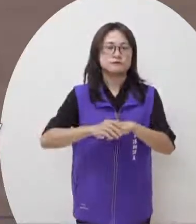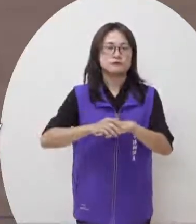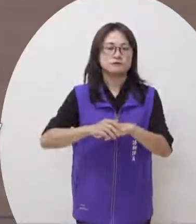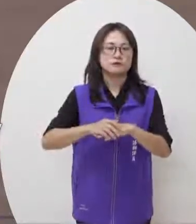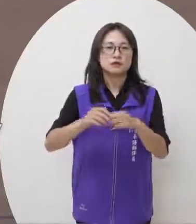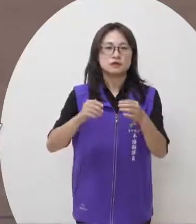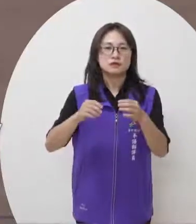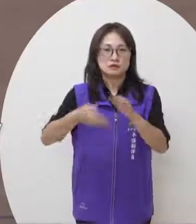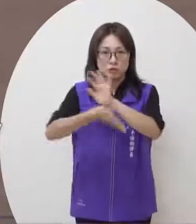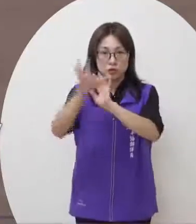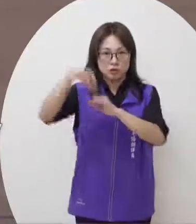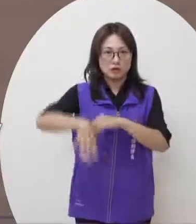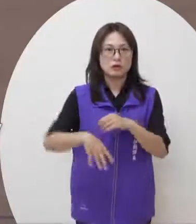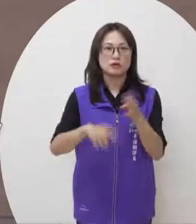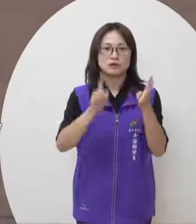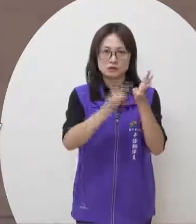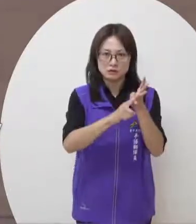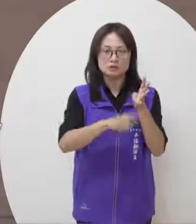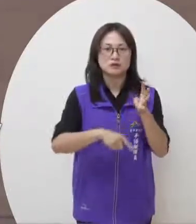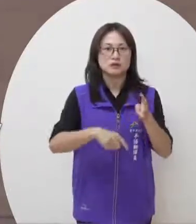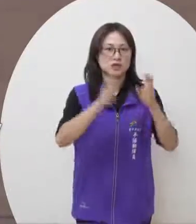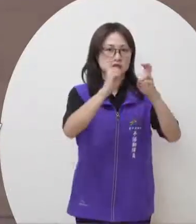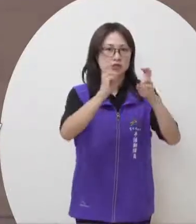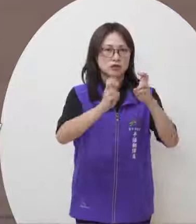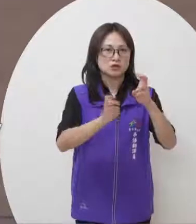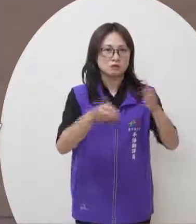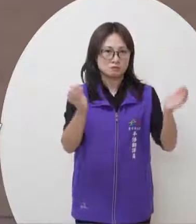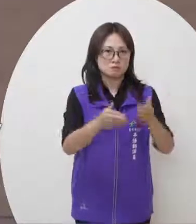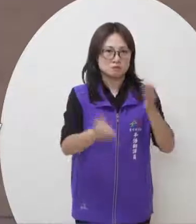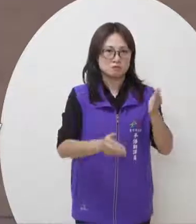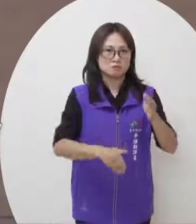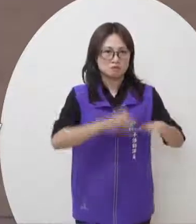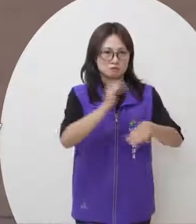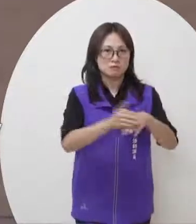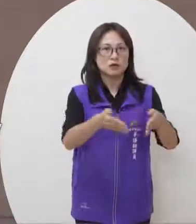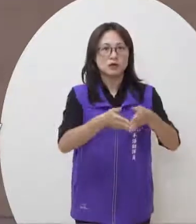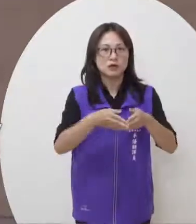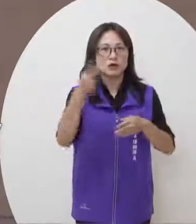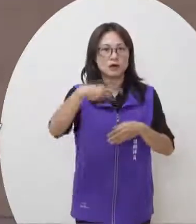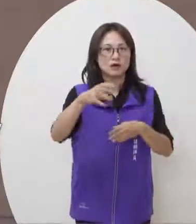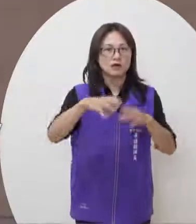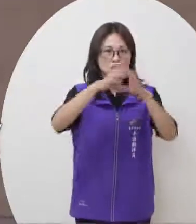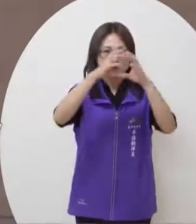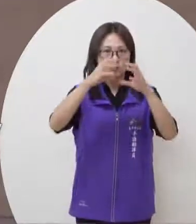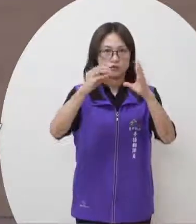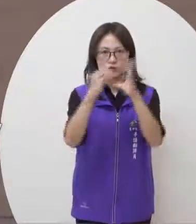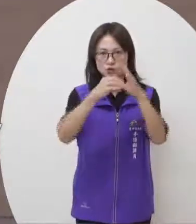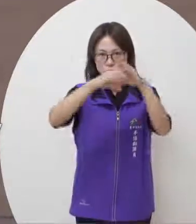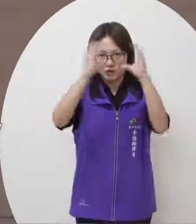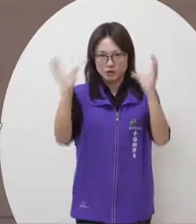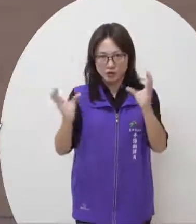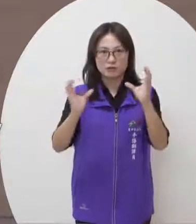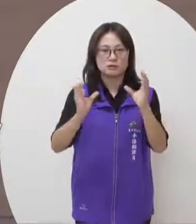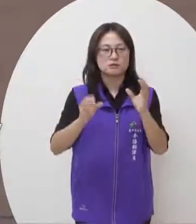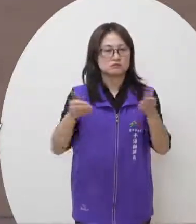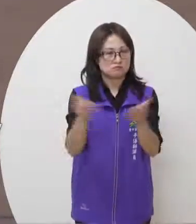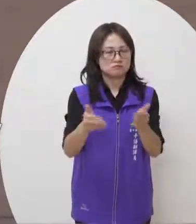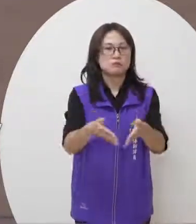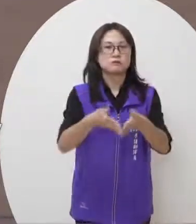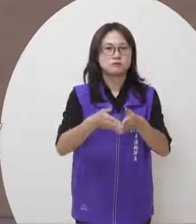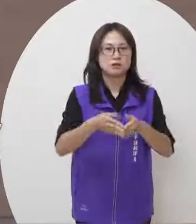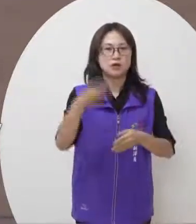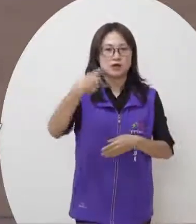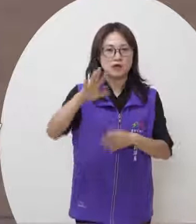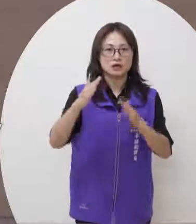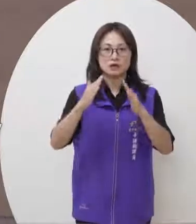完工，那另外将来巨蛋还要再开工哈，那市政路在征收当中，征收用地当中也